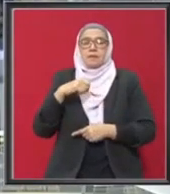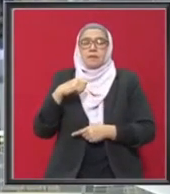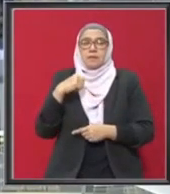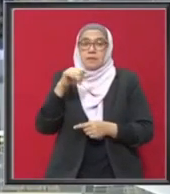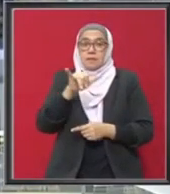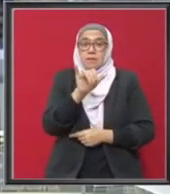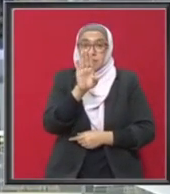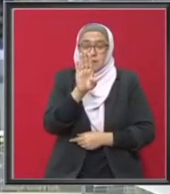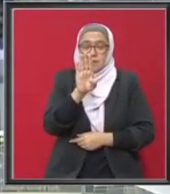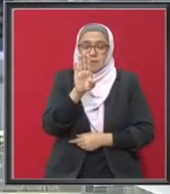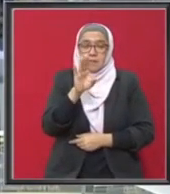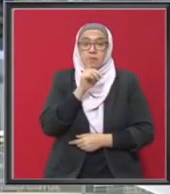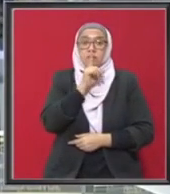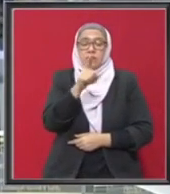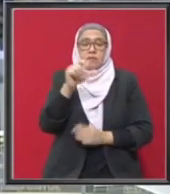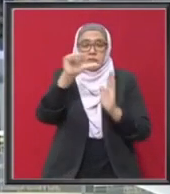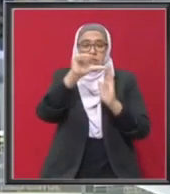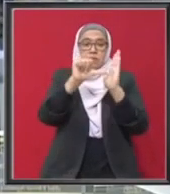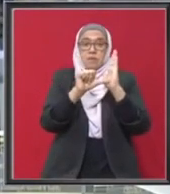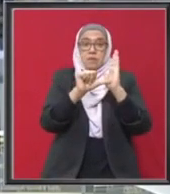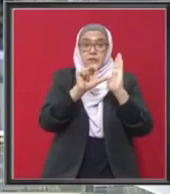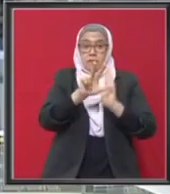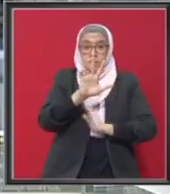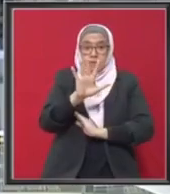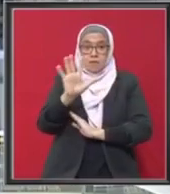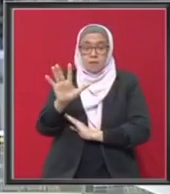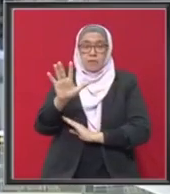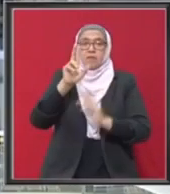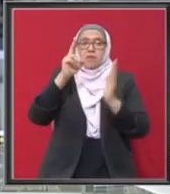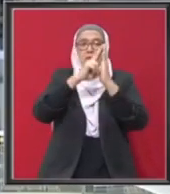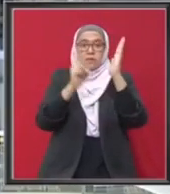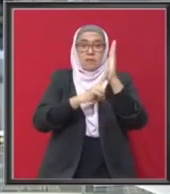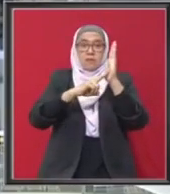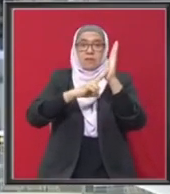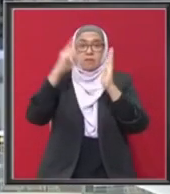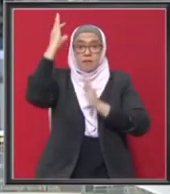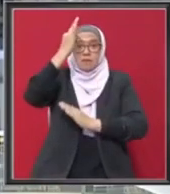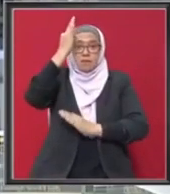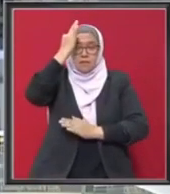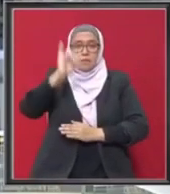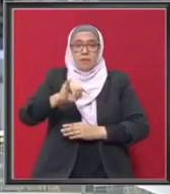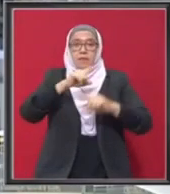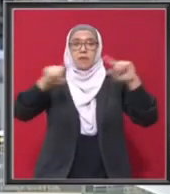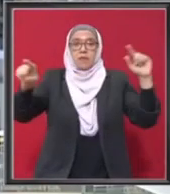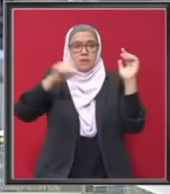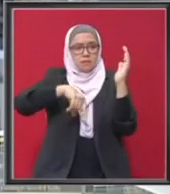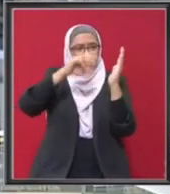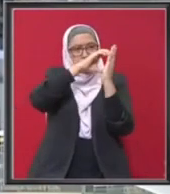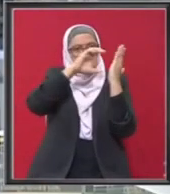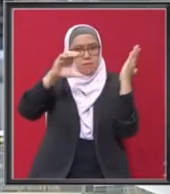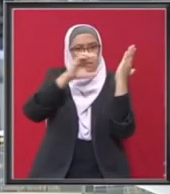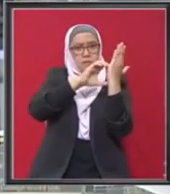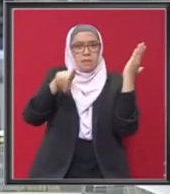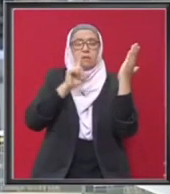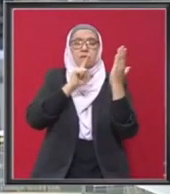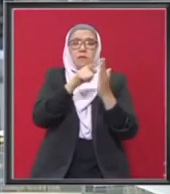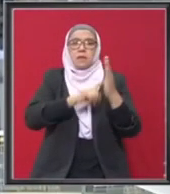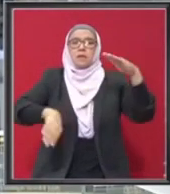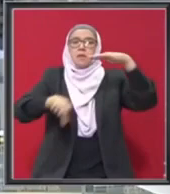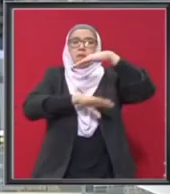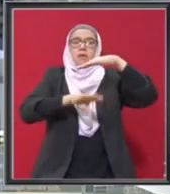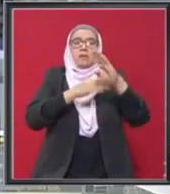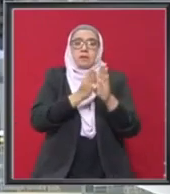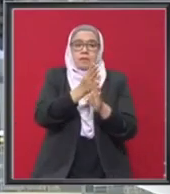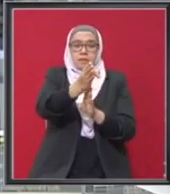undang-undang persekutuan penutupan peruntukan dibawahnya adalah berkaitan dengan bidang kuase mahkamah syariah dan undang-undang tertulis